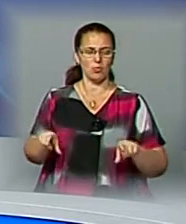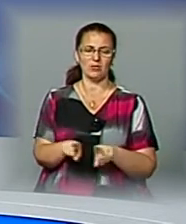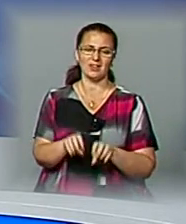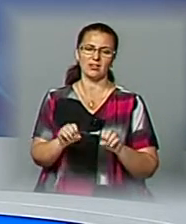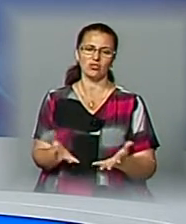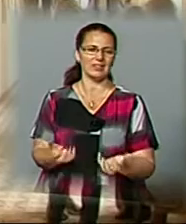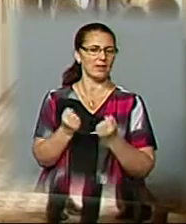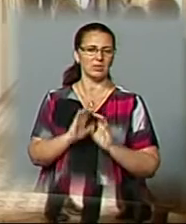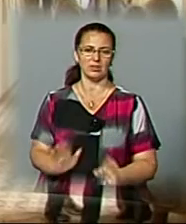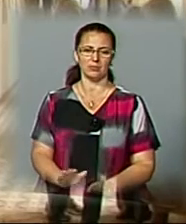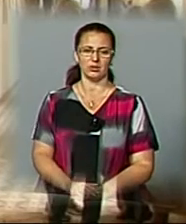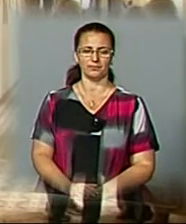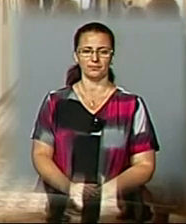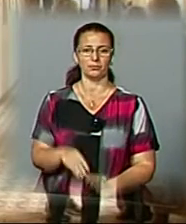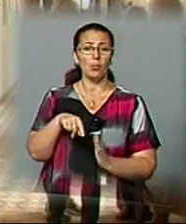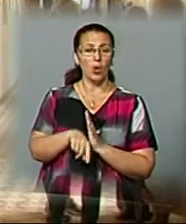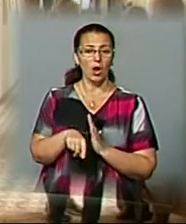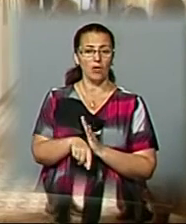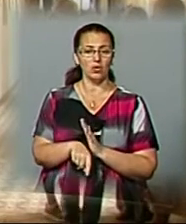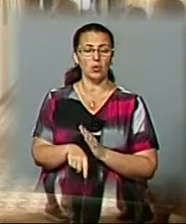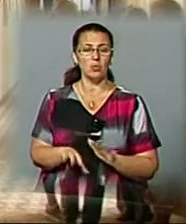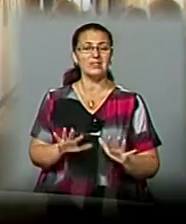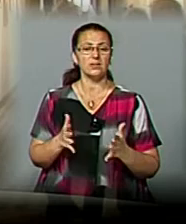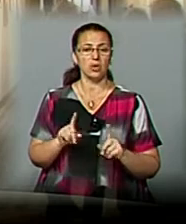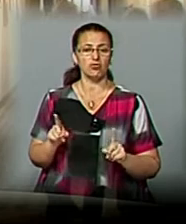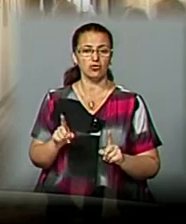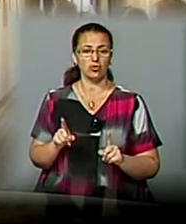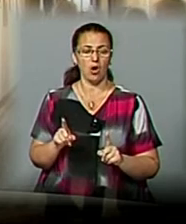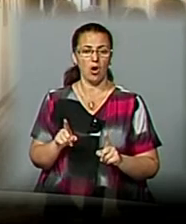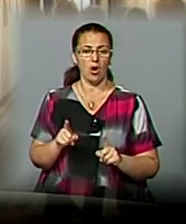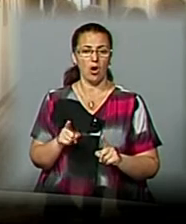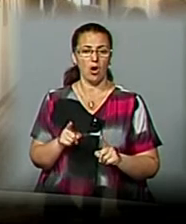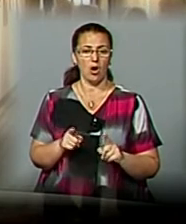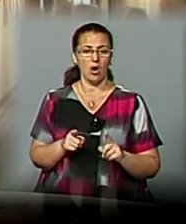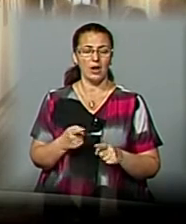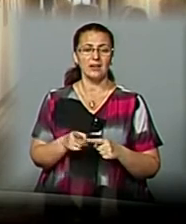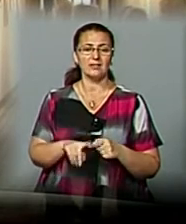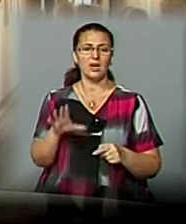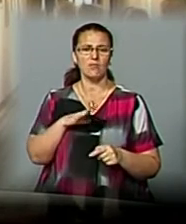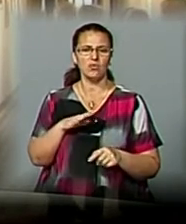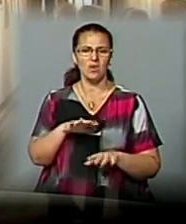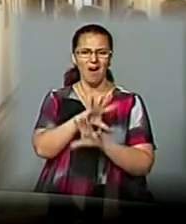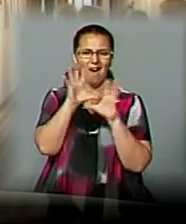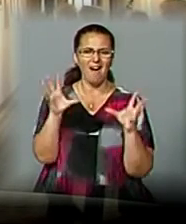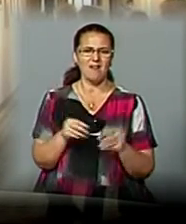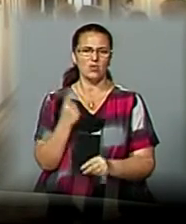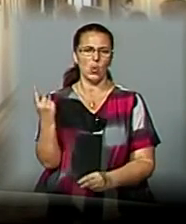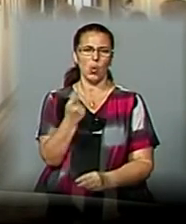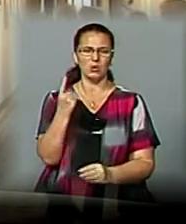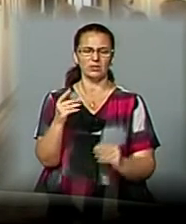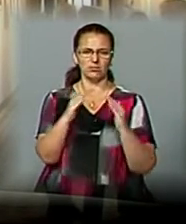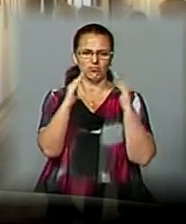підтримали. Полягає в тому ситуація, що історично це був єдиний майновий комплекс,